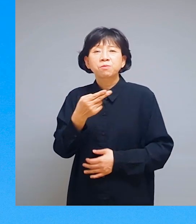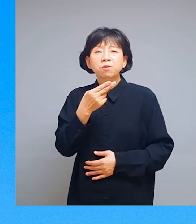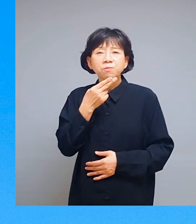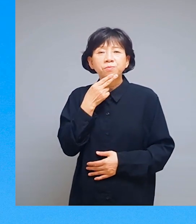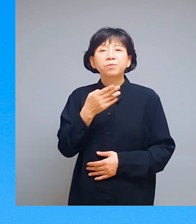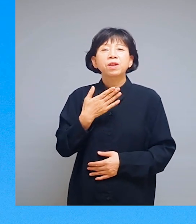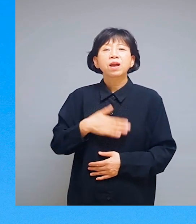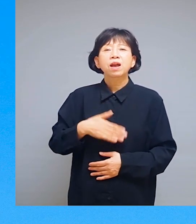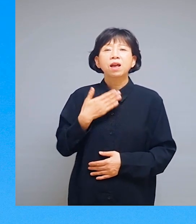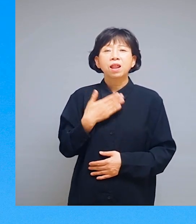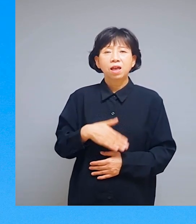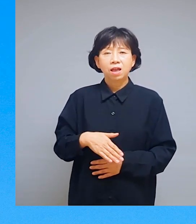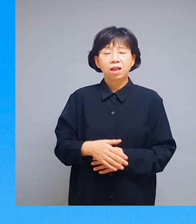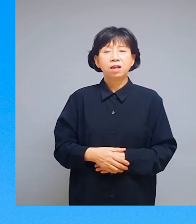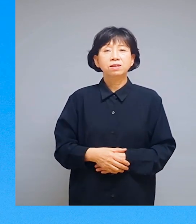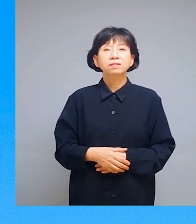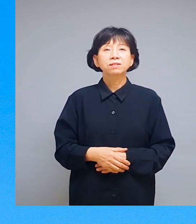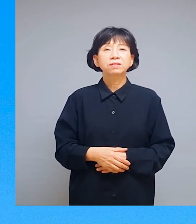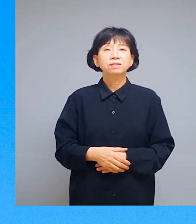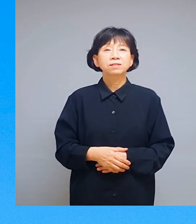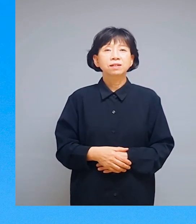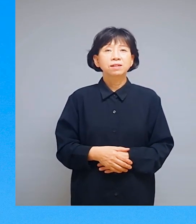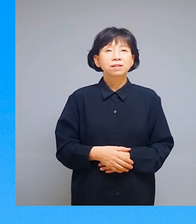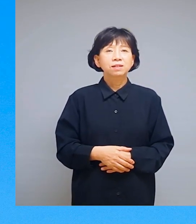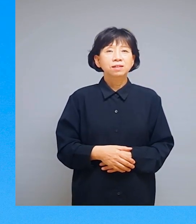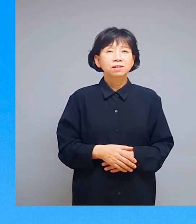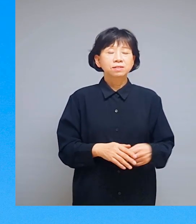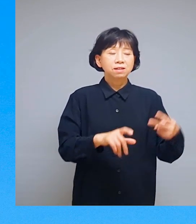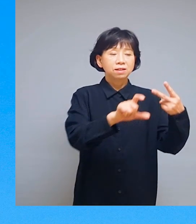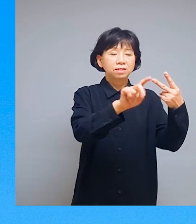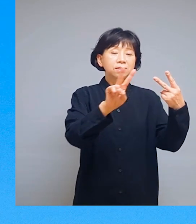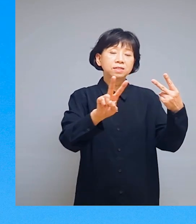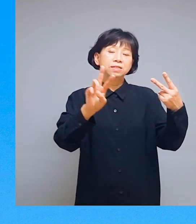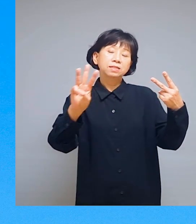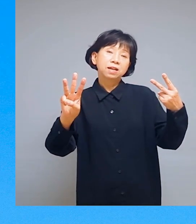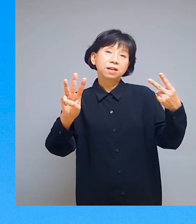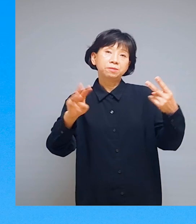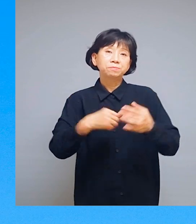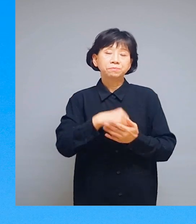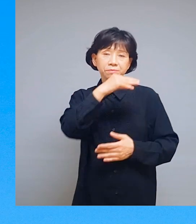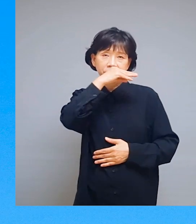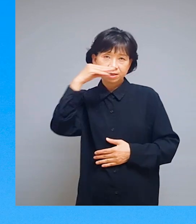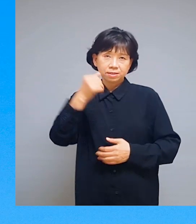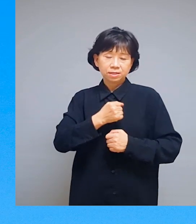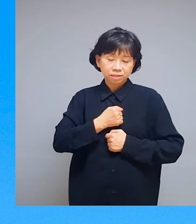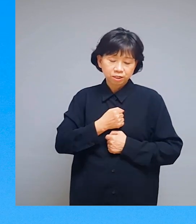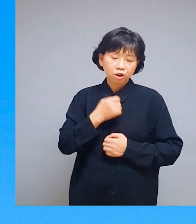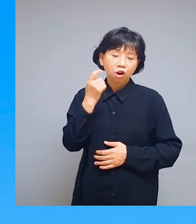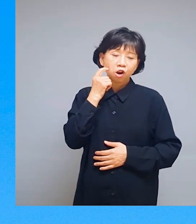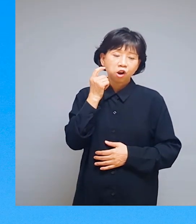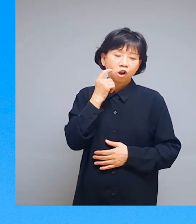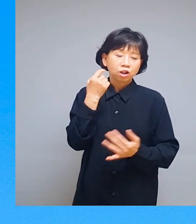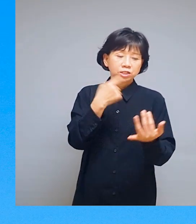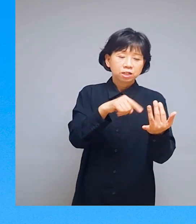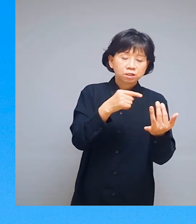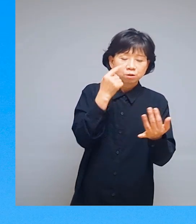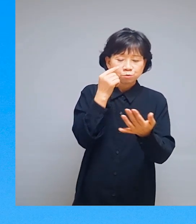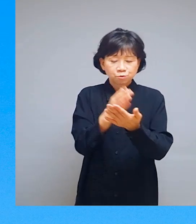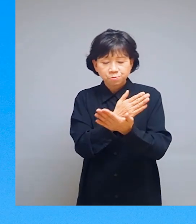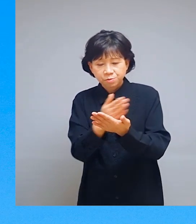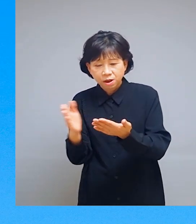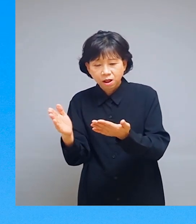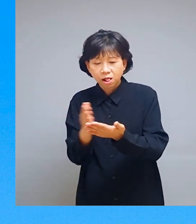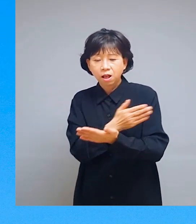아노라. 아멘. 물론 2절 3절에 보니까 여전히 바른 교리를 지키고 거짓된 가르침을